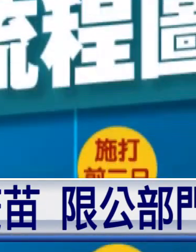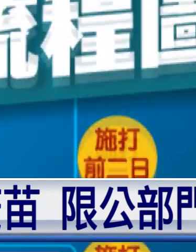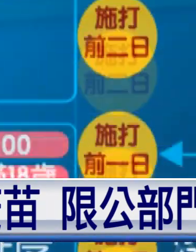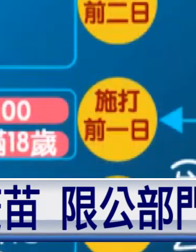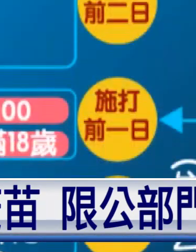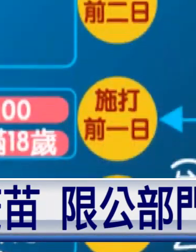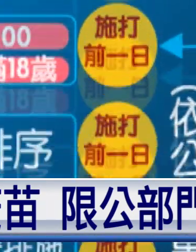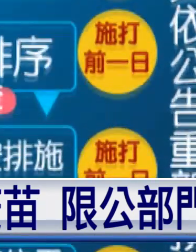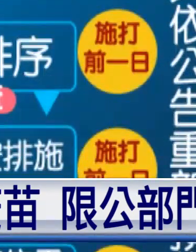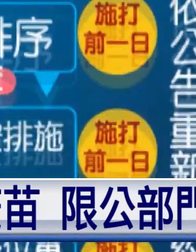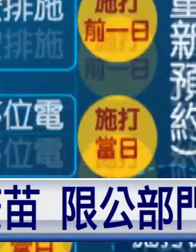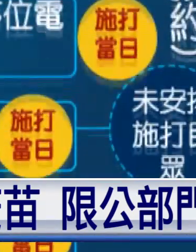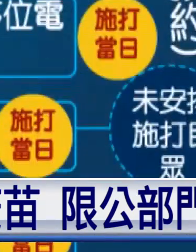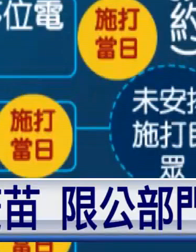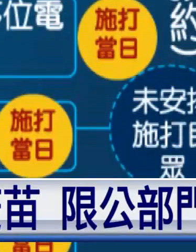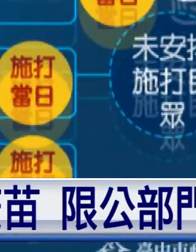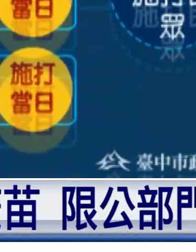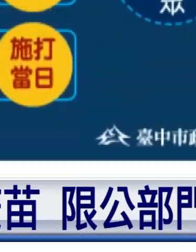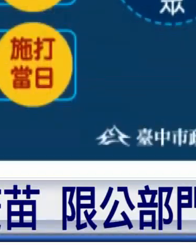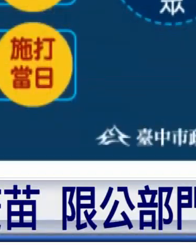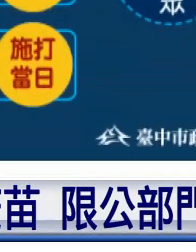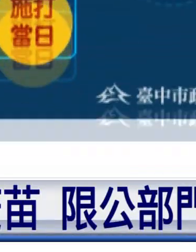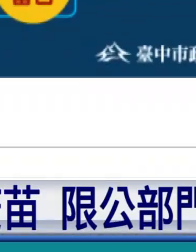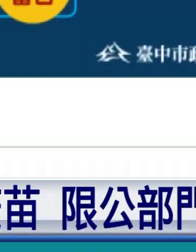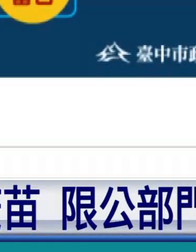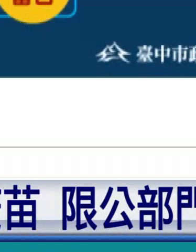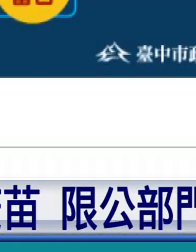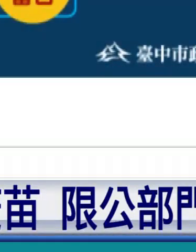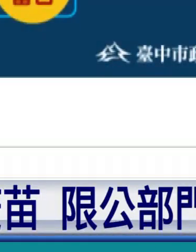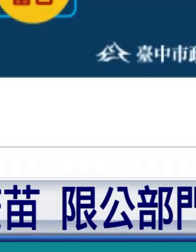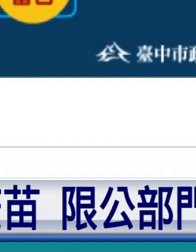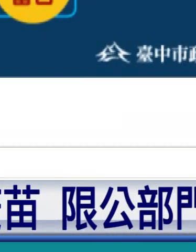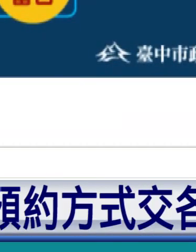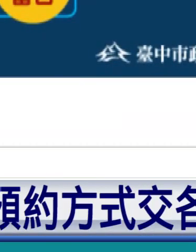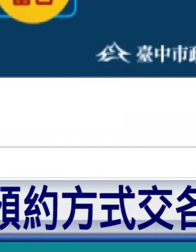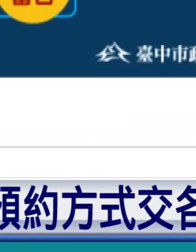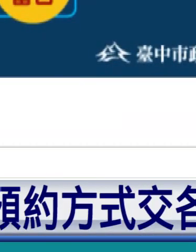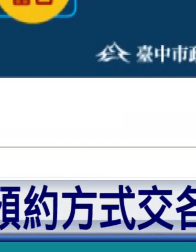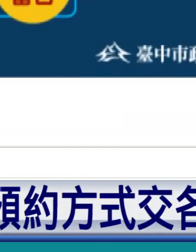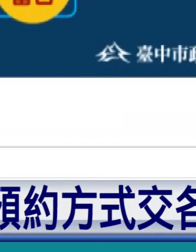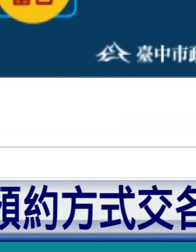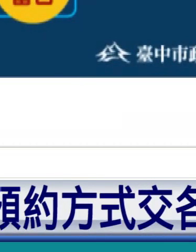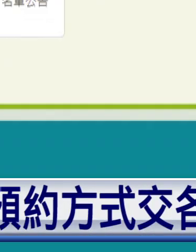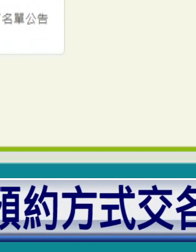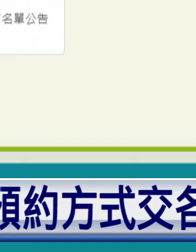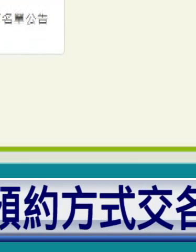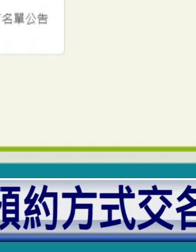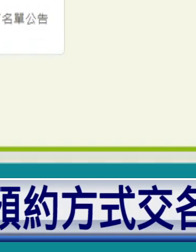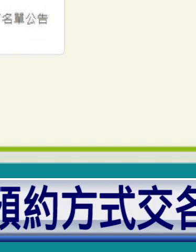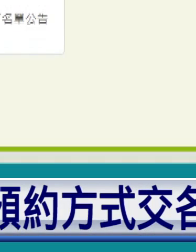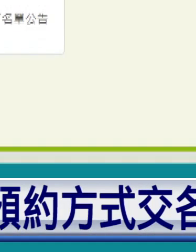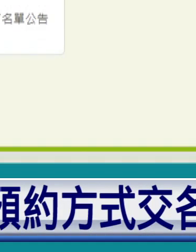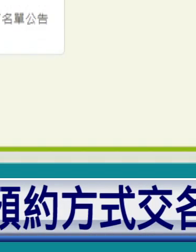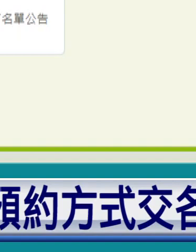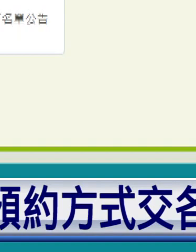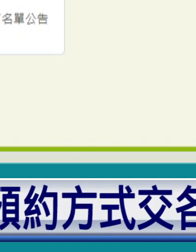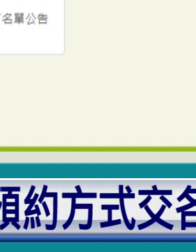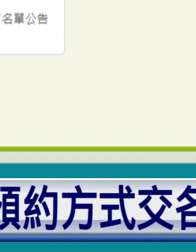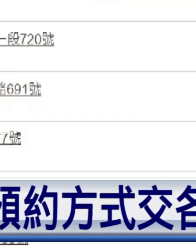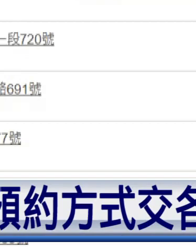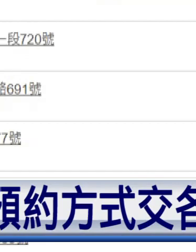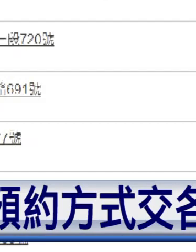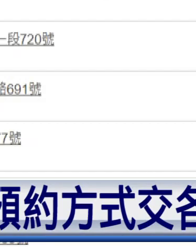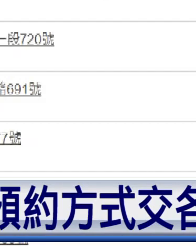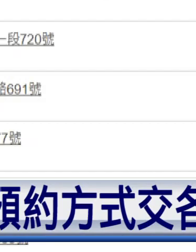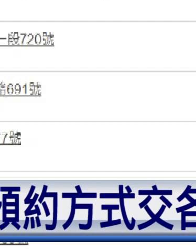过这仅限制第一公部门的注射站，要拿扫落来莫德纳疫苗，卖配发去合约的医疗院所。不过注射了疫苗确实是